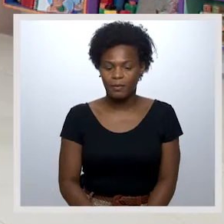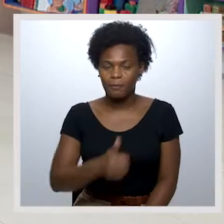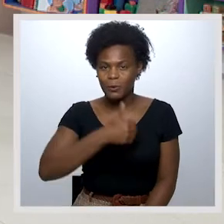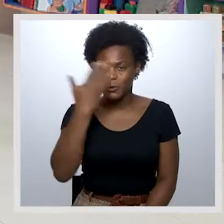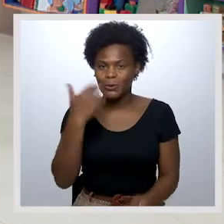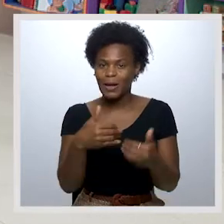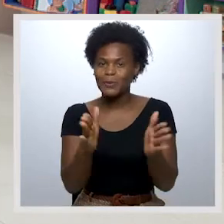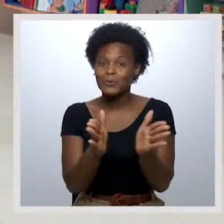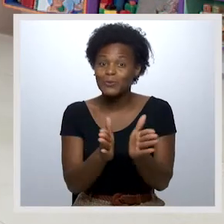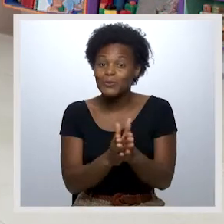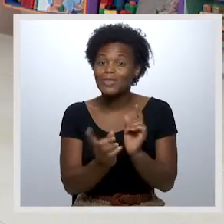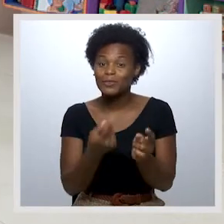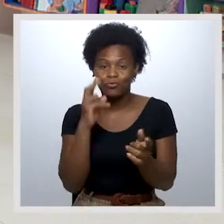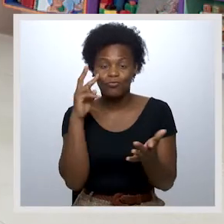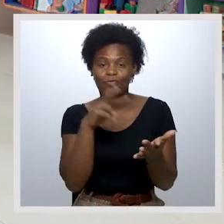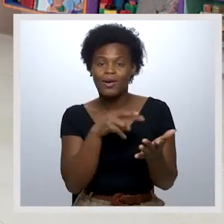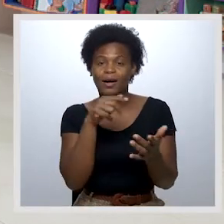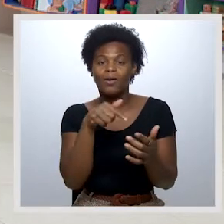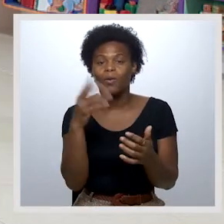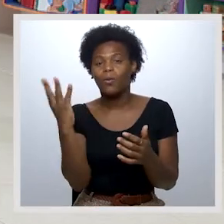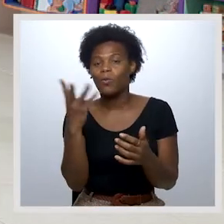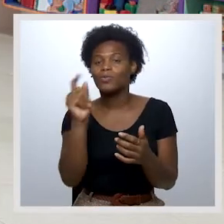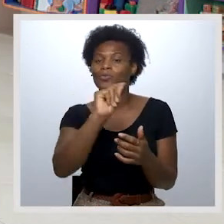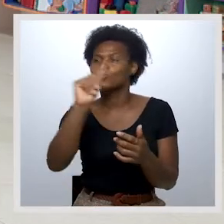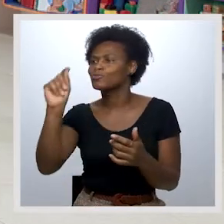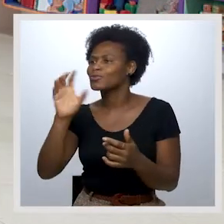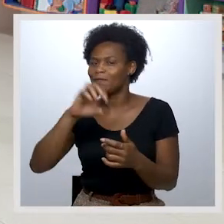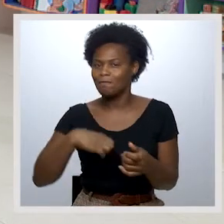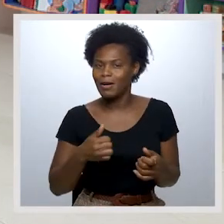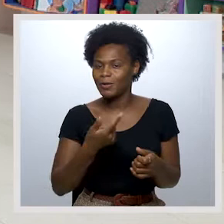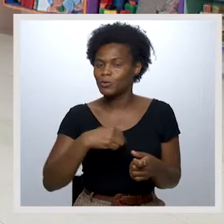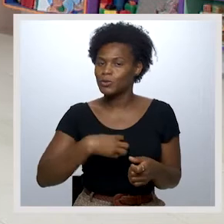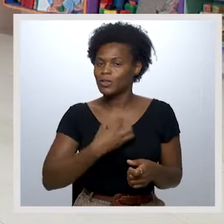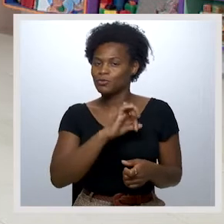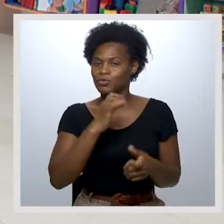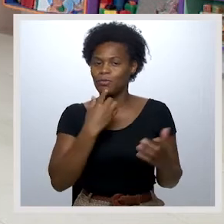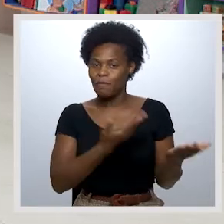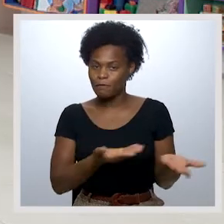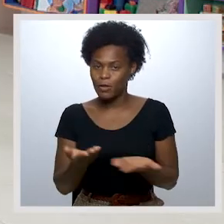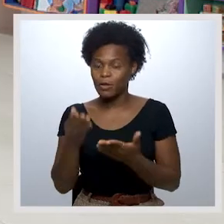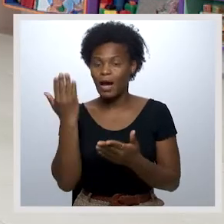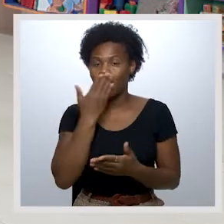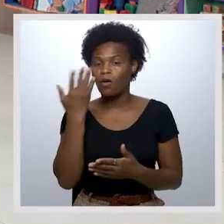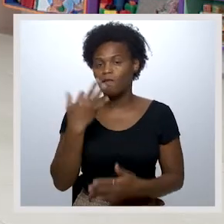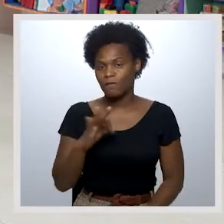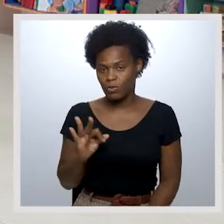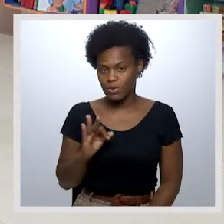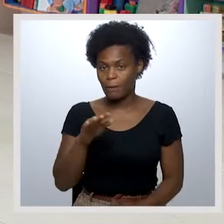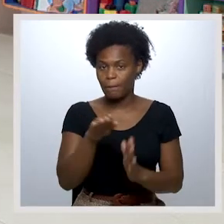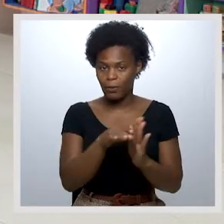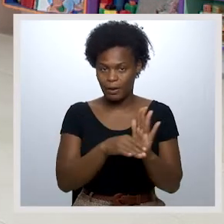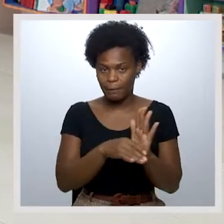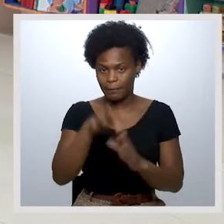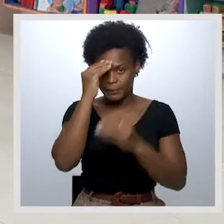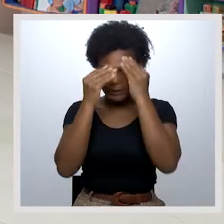bonjour à tous ceux qui nous suivent aux quatre coins du pays. Je vous souhaite la bienvenue au cours de français du